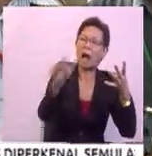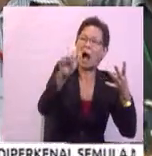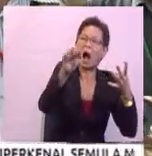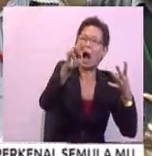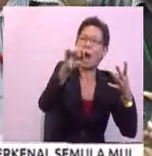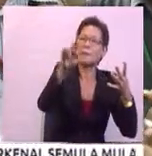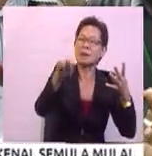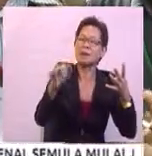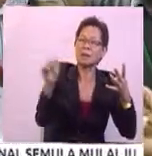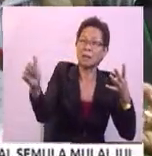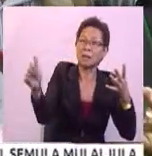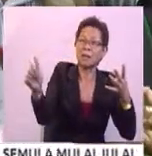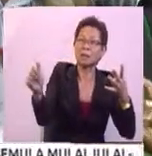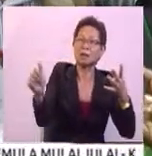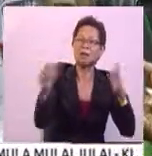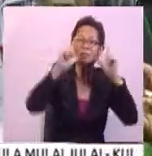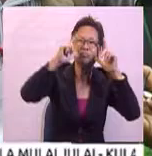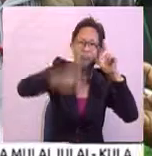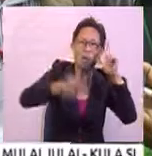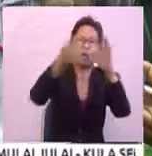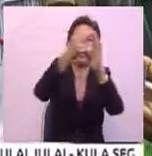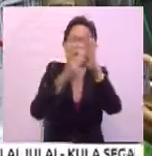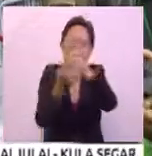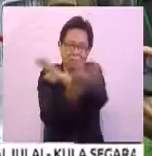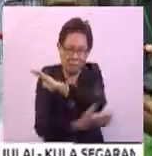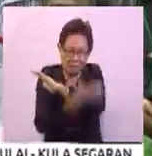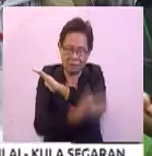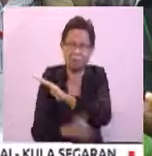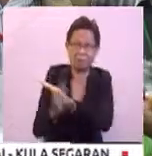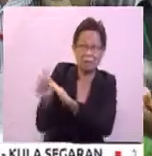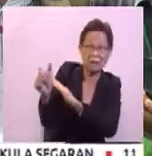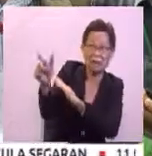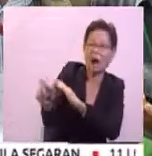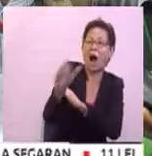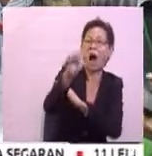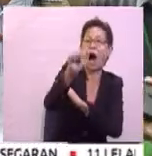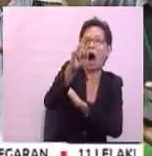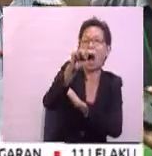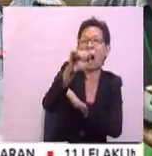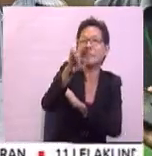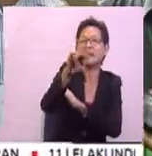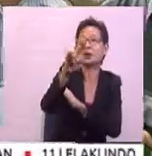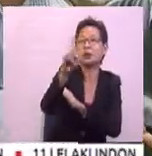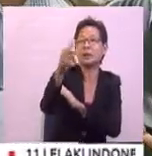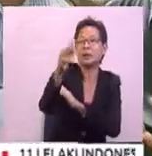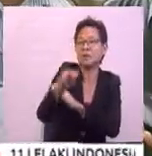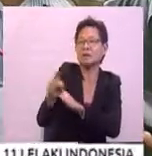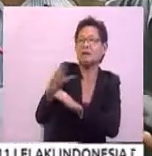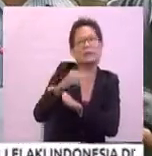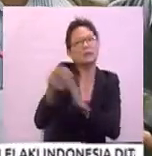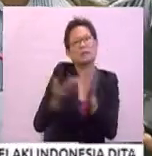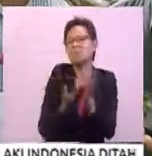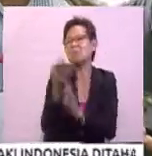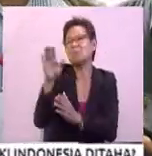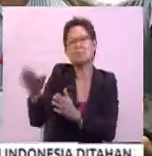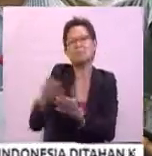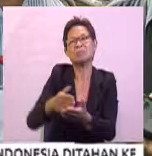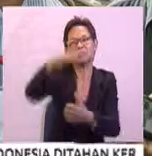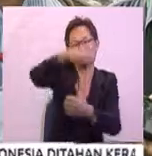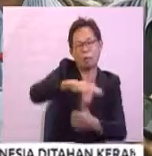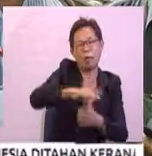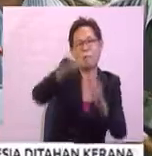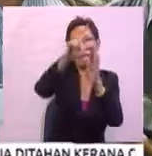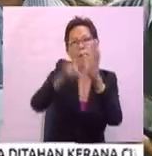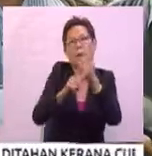mencemarkan nama baik institusi perundangan negara secara tidak langsung menghina perlembagaan persekutuan dan Yang di-Pertuan